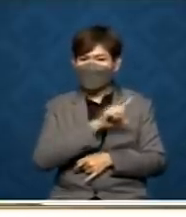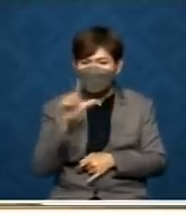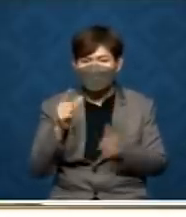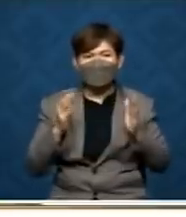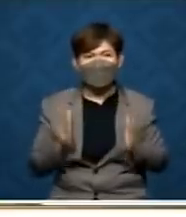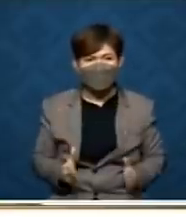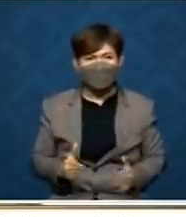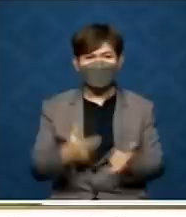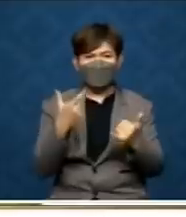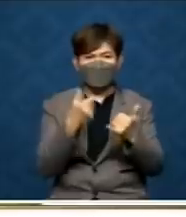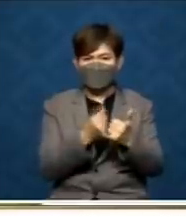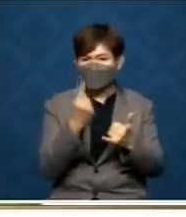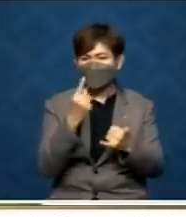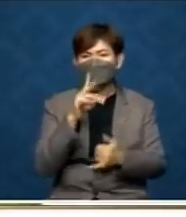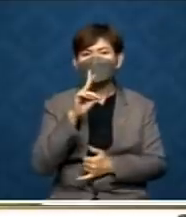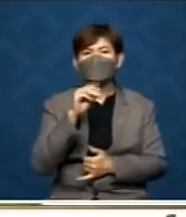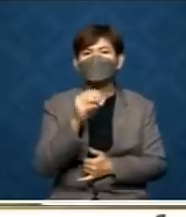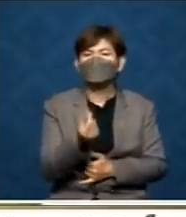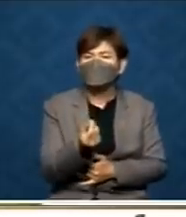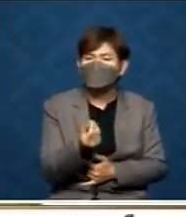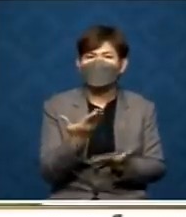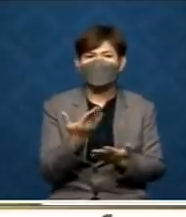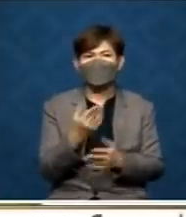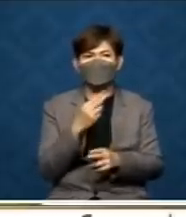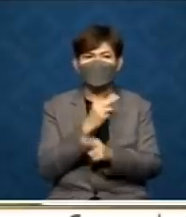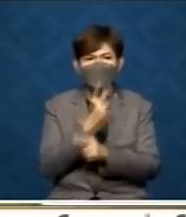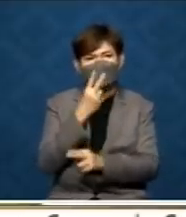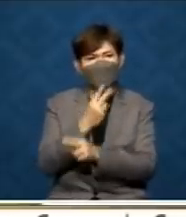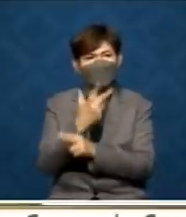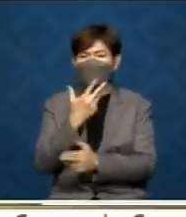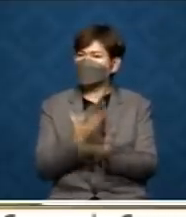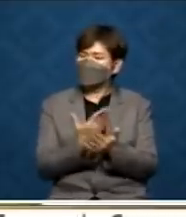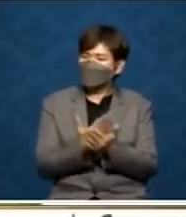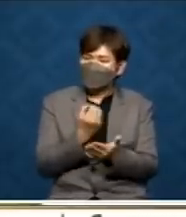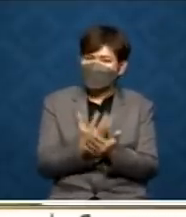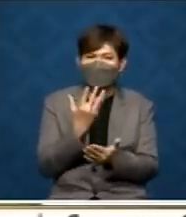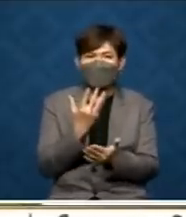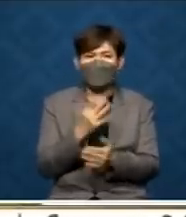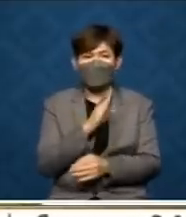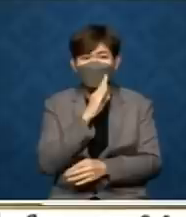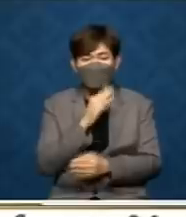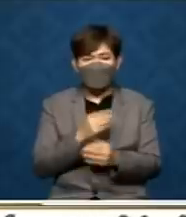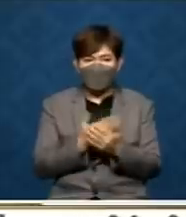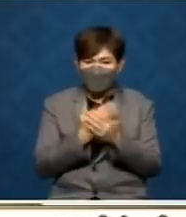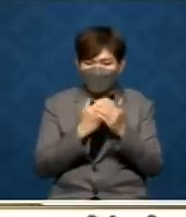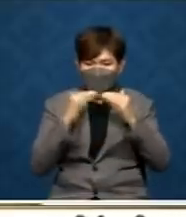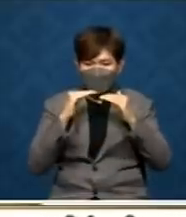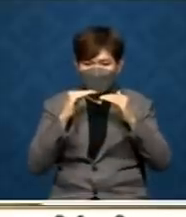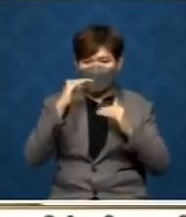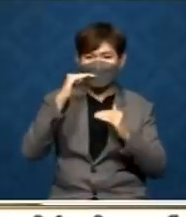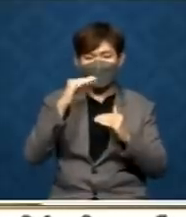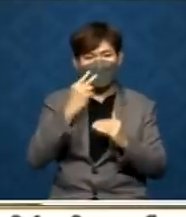มันฉีดเข็มเดียวกัน 70เท่าไหร่ฉีด 2เข็ม 3เข็มมหาศาลถ้าคิดจะเอาส่วนต่างเอาโกง